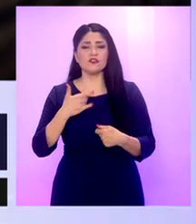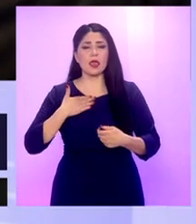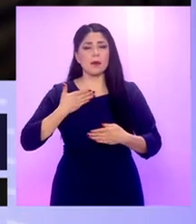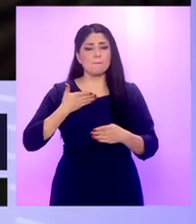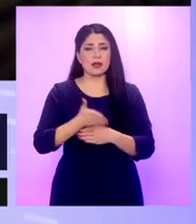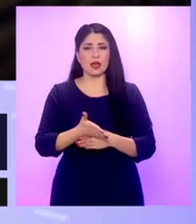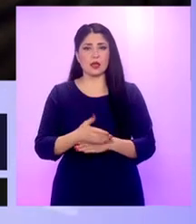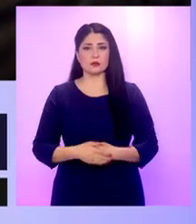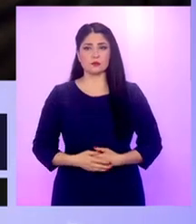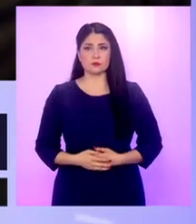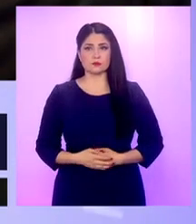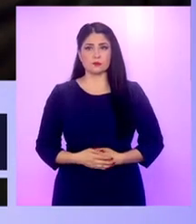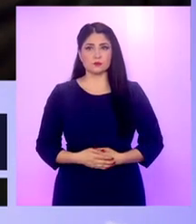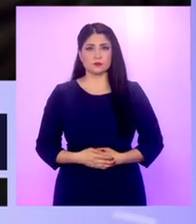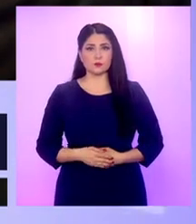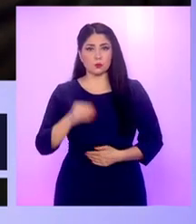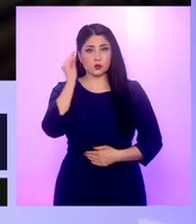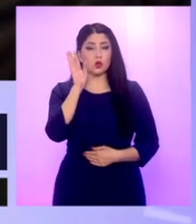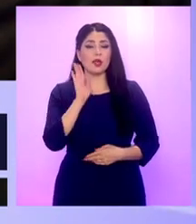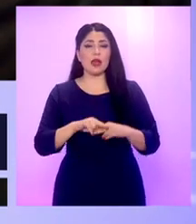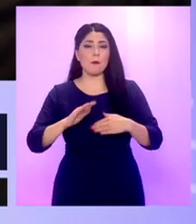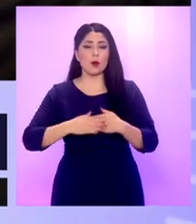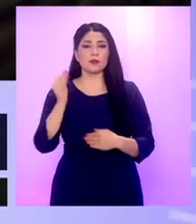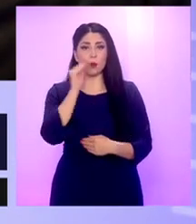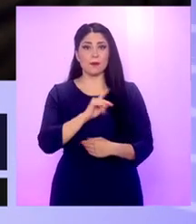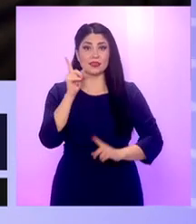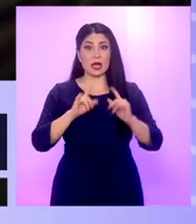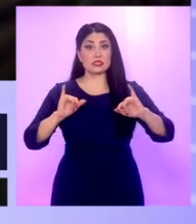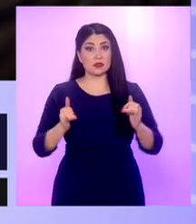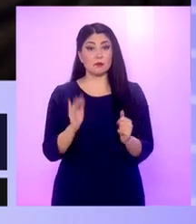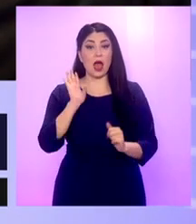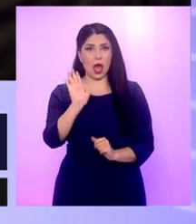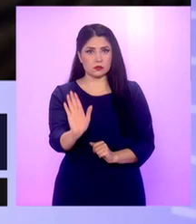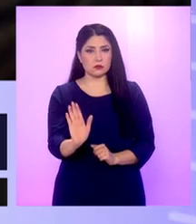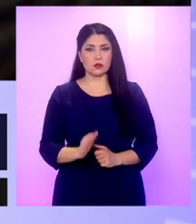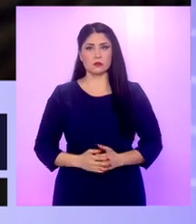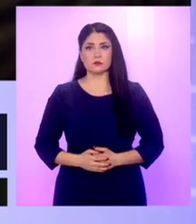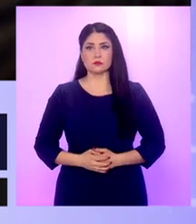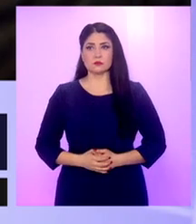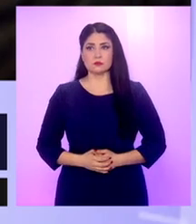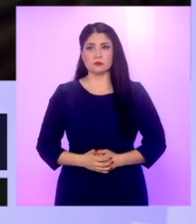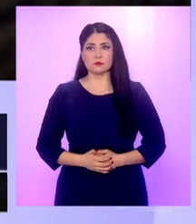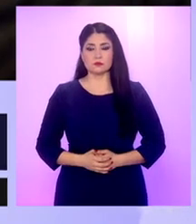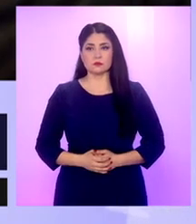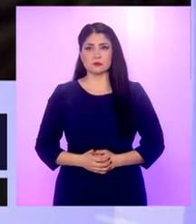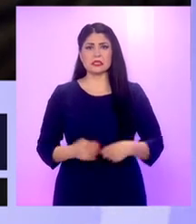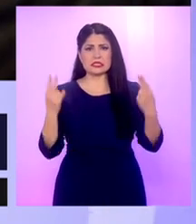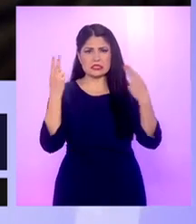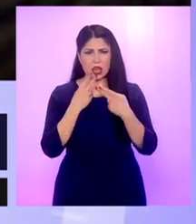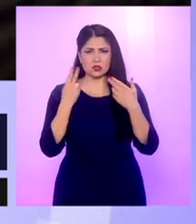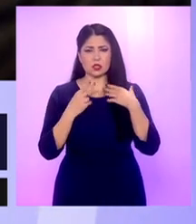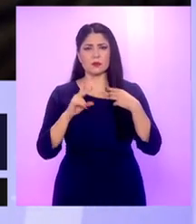ca un activist umanist. Pentru că dacă s-ar fi întâmplat asta, aș fi